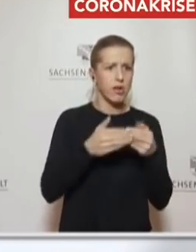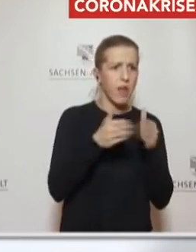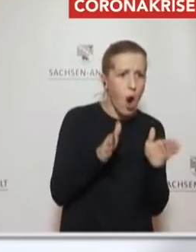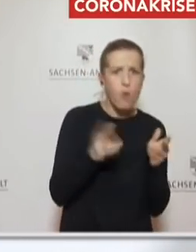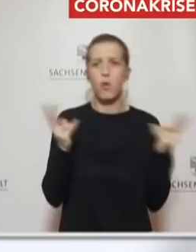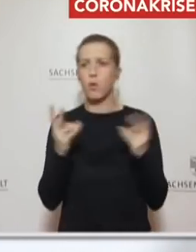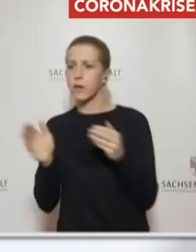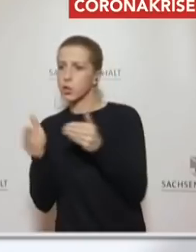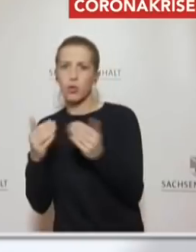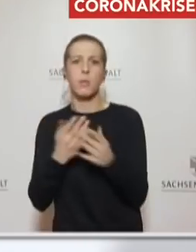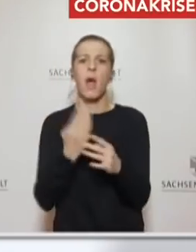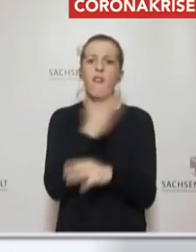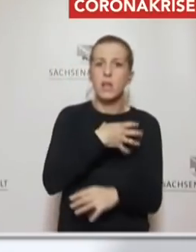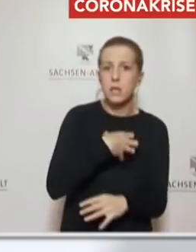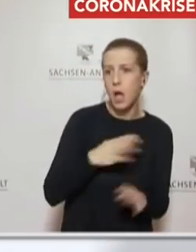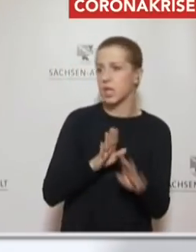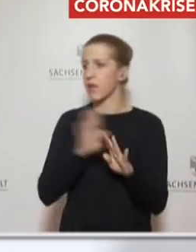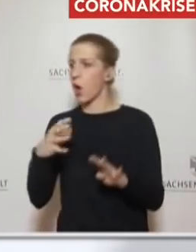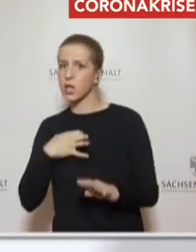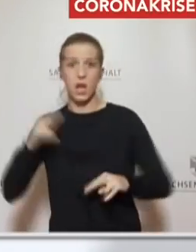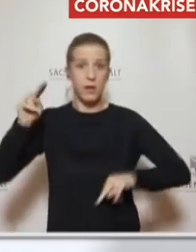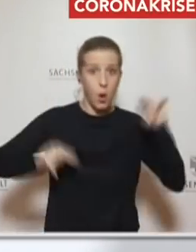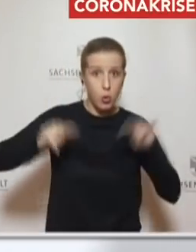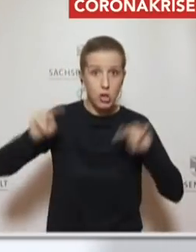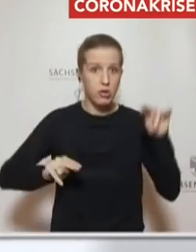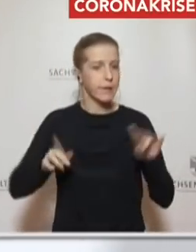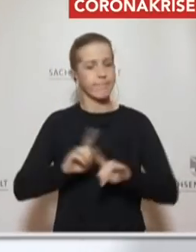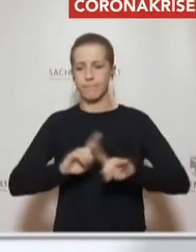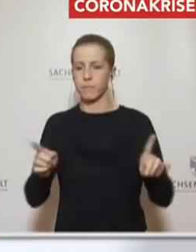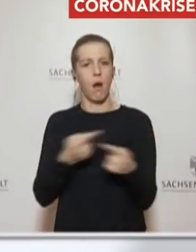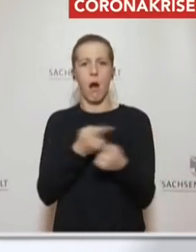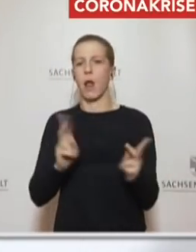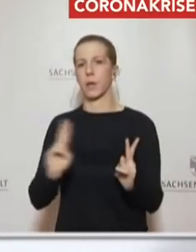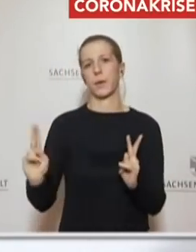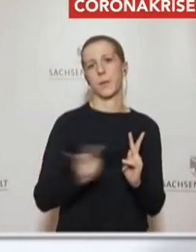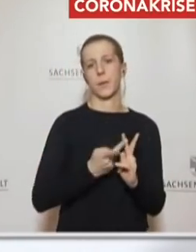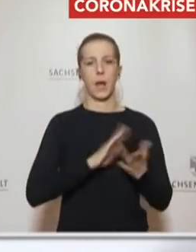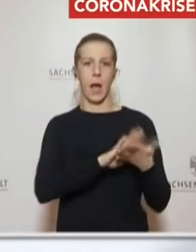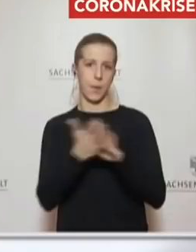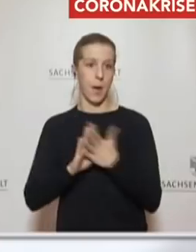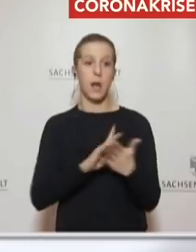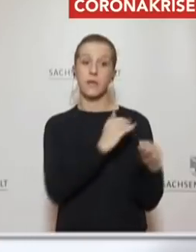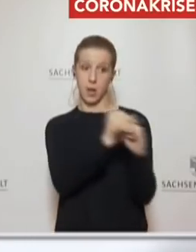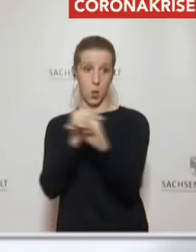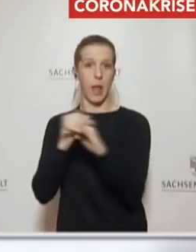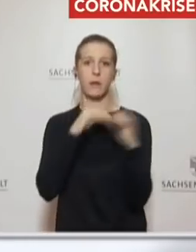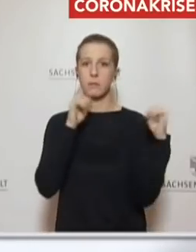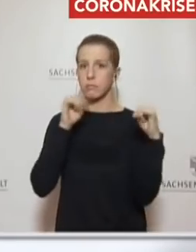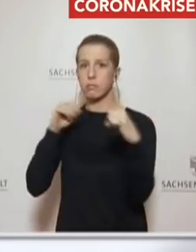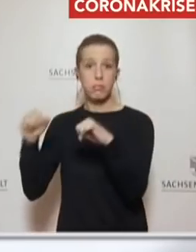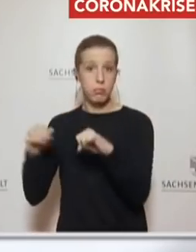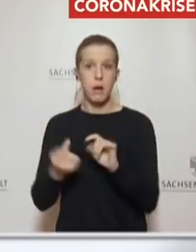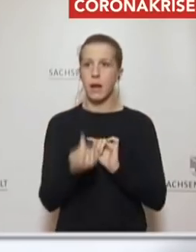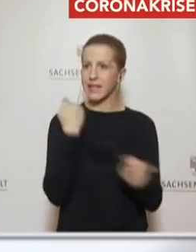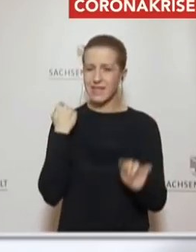dass man sagt, im Westharz ist es so, im Ostharz ist es so, sondern es ist überall abgesprochen, auch zwischen den Kollegen. Wir hatten ja nun ausreichend Zeit gestern